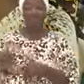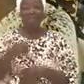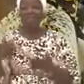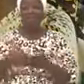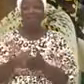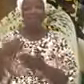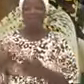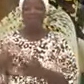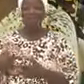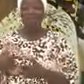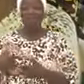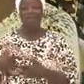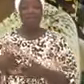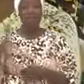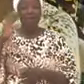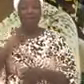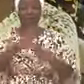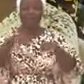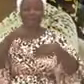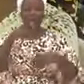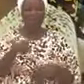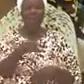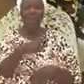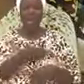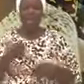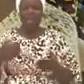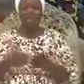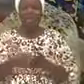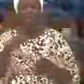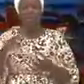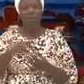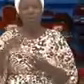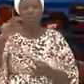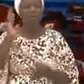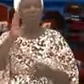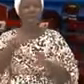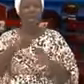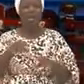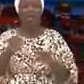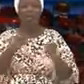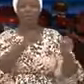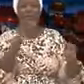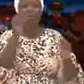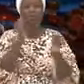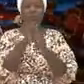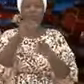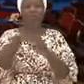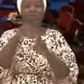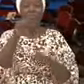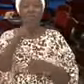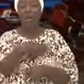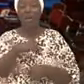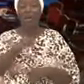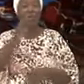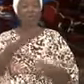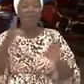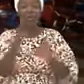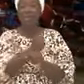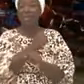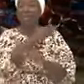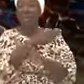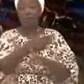nouveau je vous donnerai et je mettrai envoi d'un swing nouveau j'opterais de votre corps le coeur de pierre